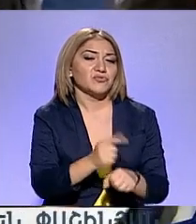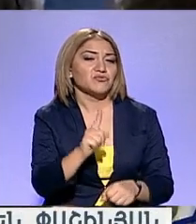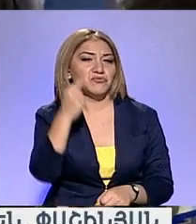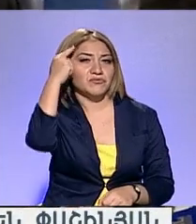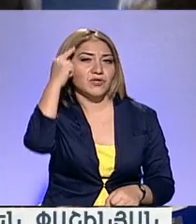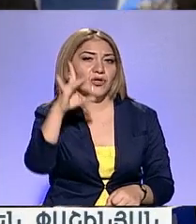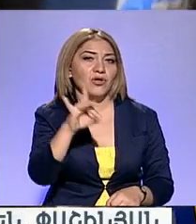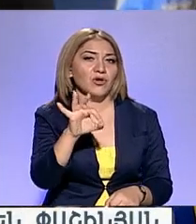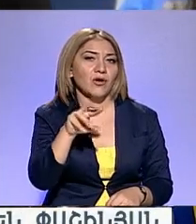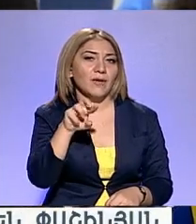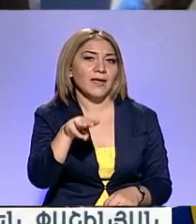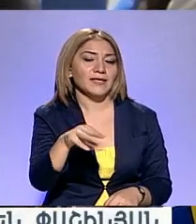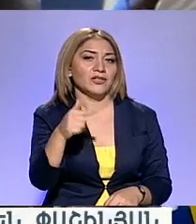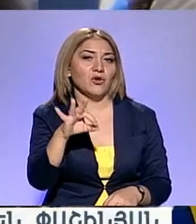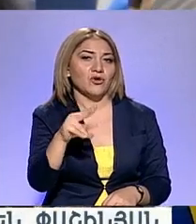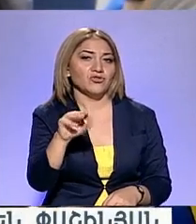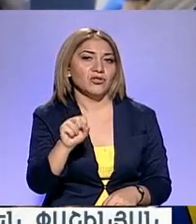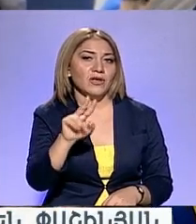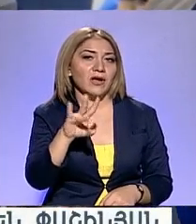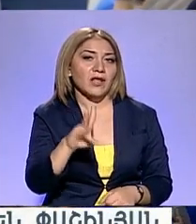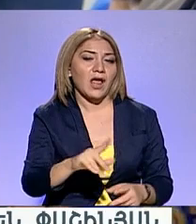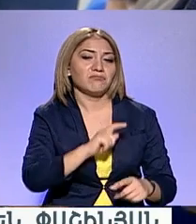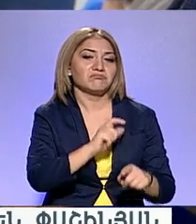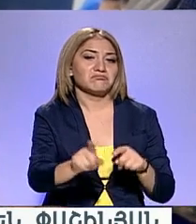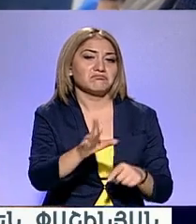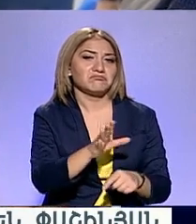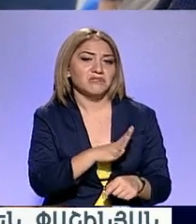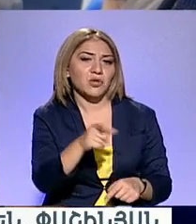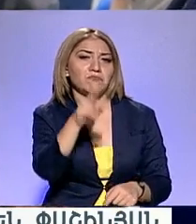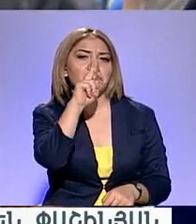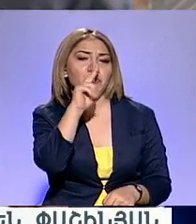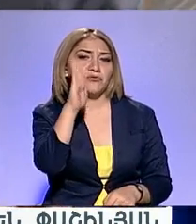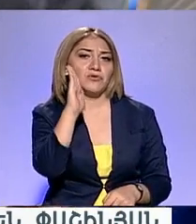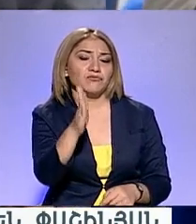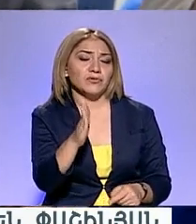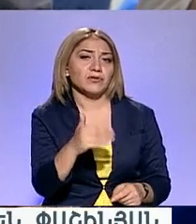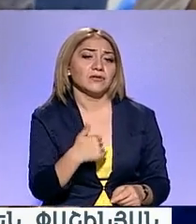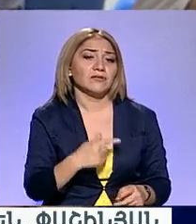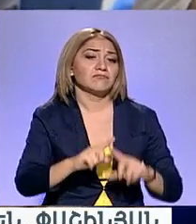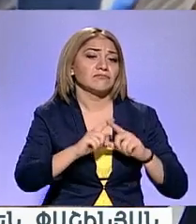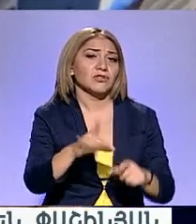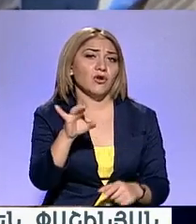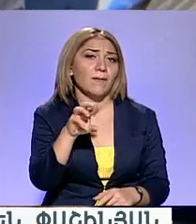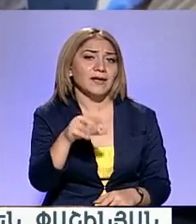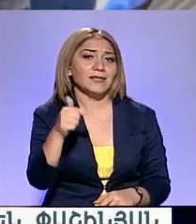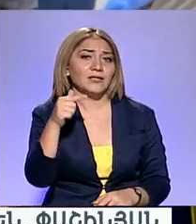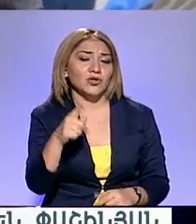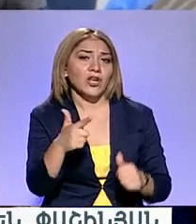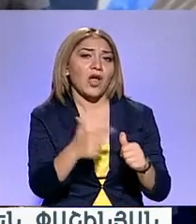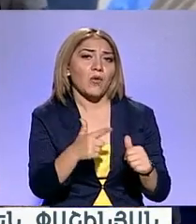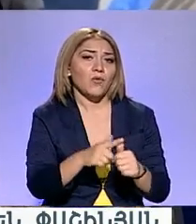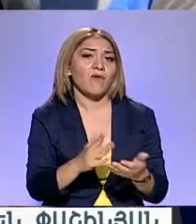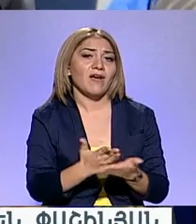վերաբերում Ռոբերտ Քոչարյանի դիտարկմանը, թե կփոշմանի, որ իր հետ գլուխ է դրել։ Ես ասացի եւ հիմա էլ ասում եմ, Ռոբերտ Քոչարյան անունով քաղաքական